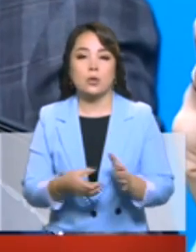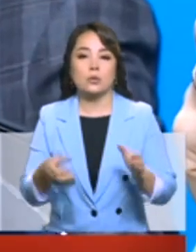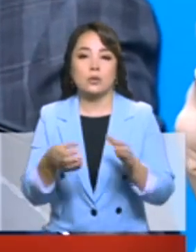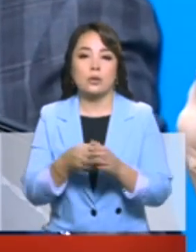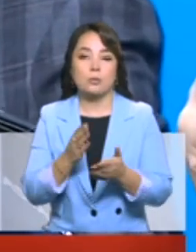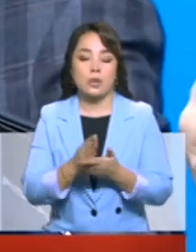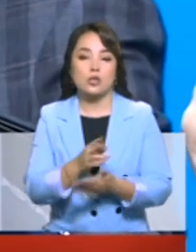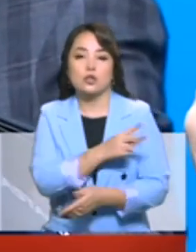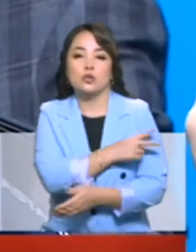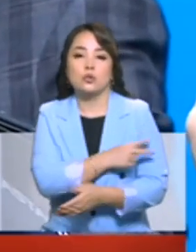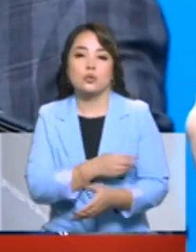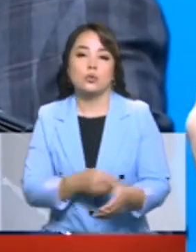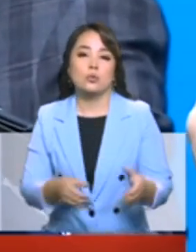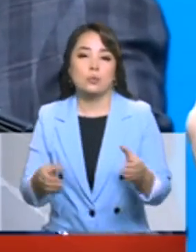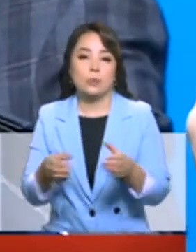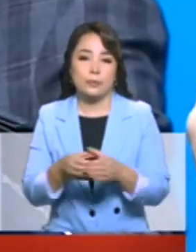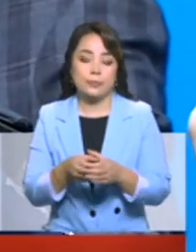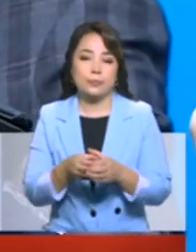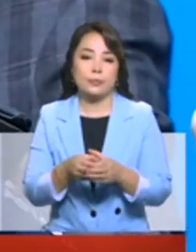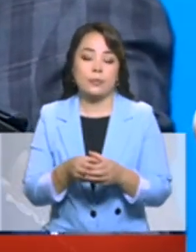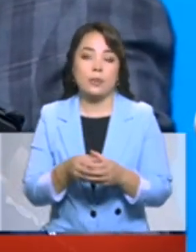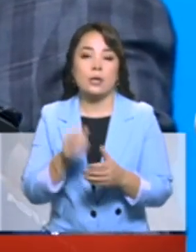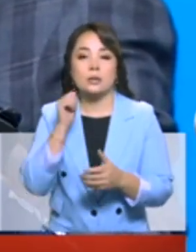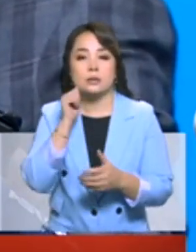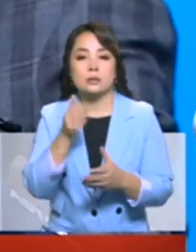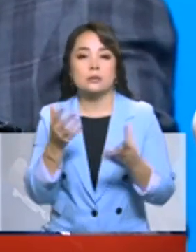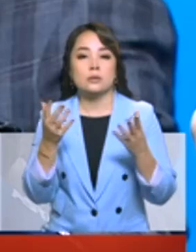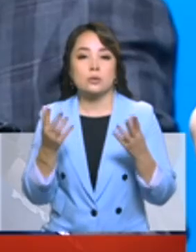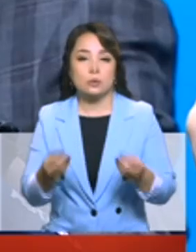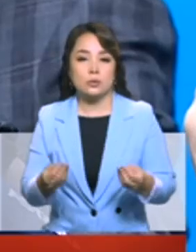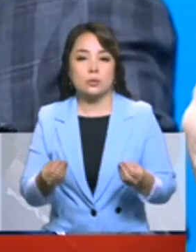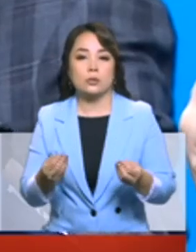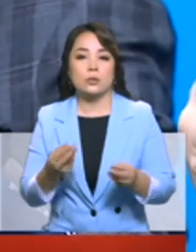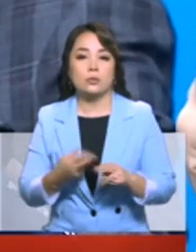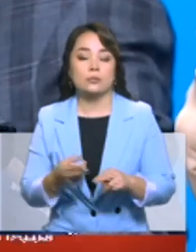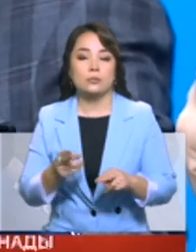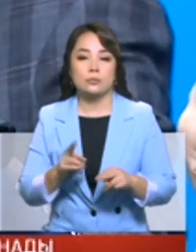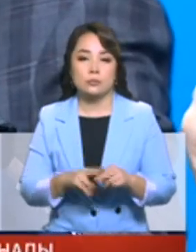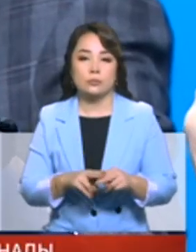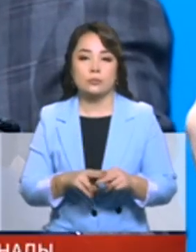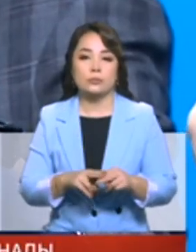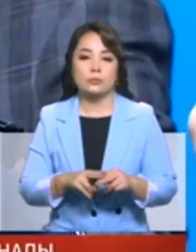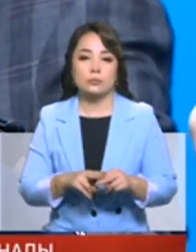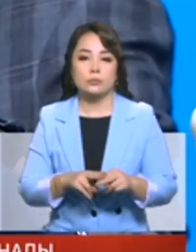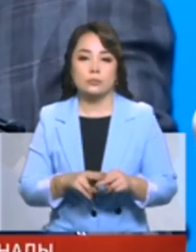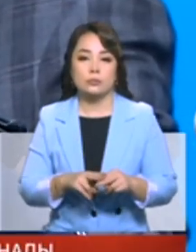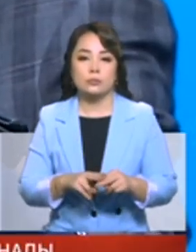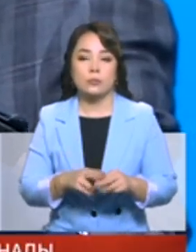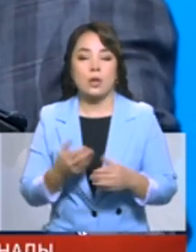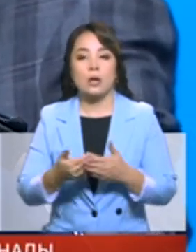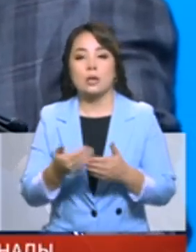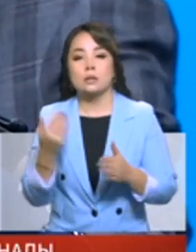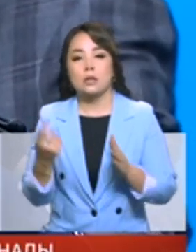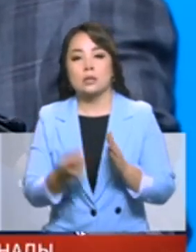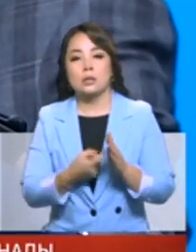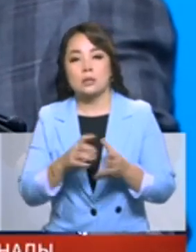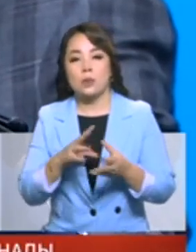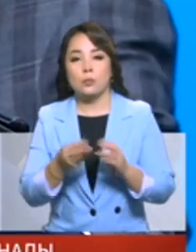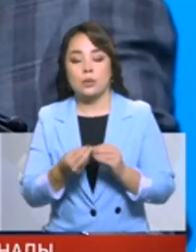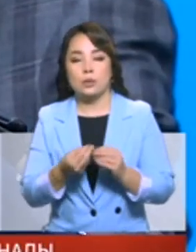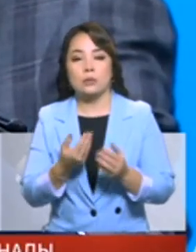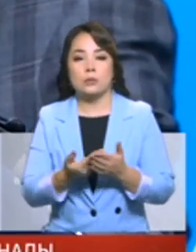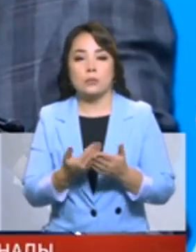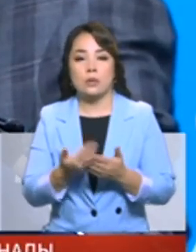ол дежурный группа. Ал ертең күні ол жаңағы алдын ала тергеу мәселелері